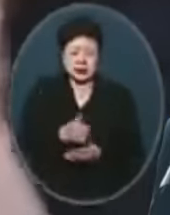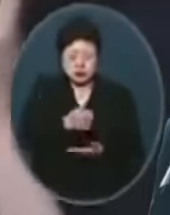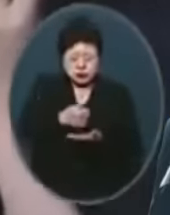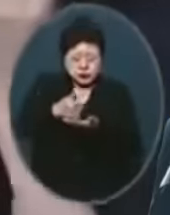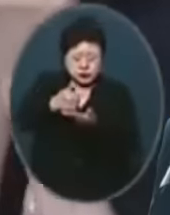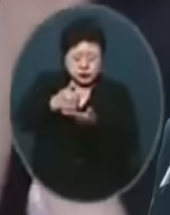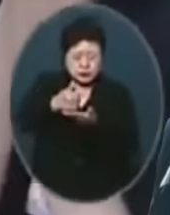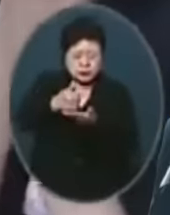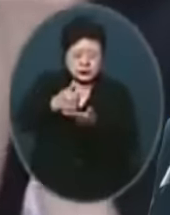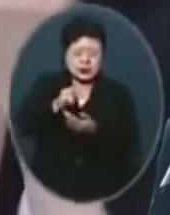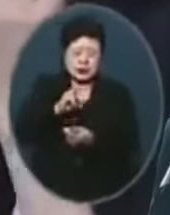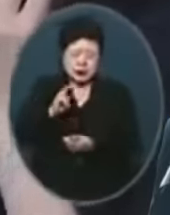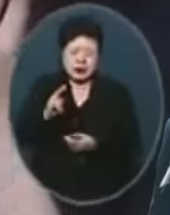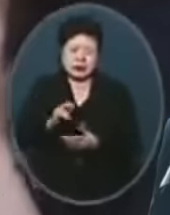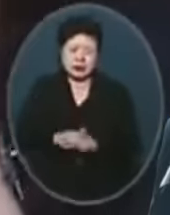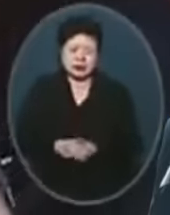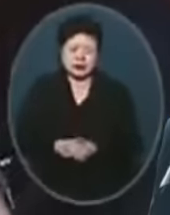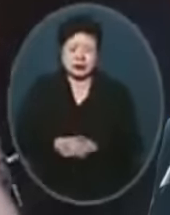주님이시여,